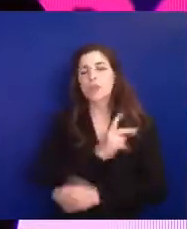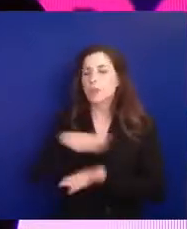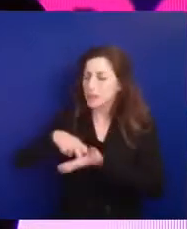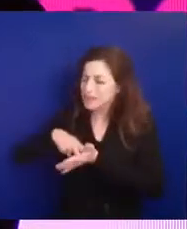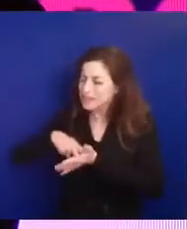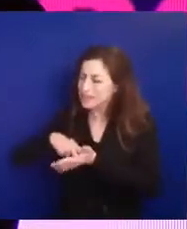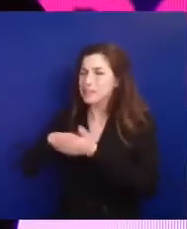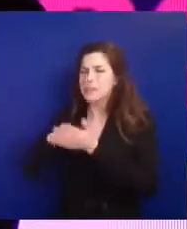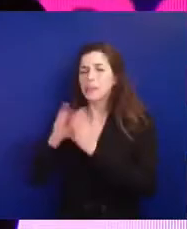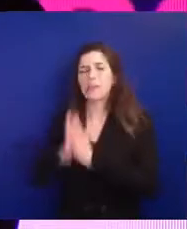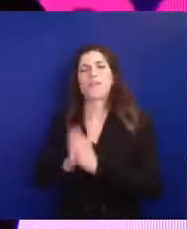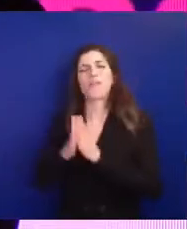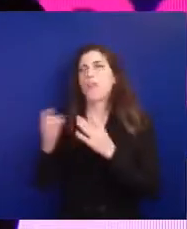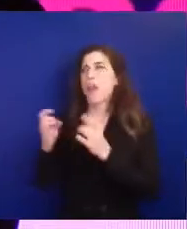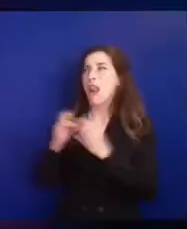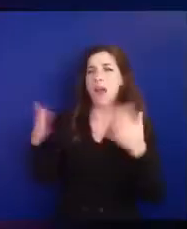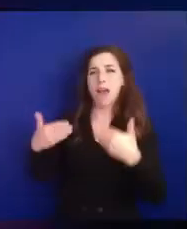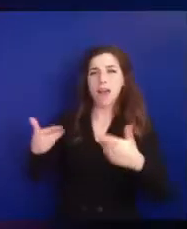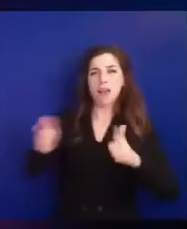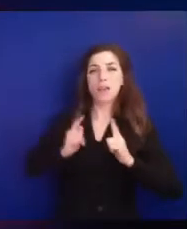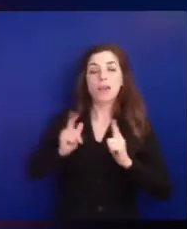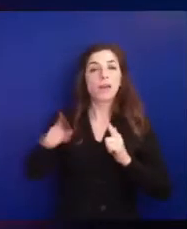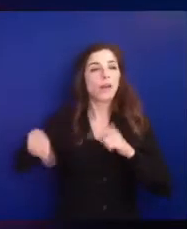ci prendevano in giro